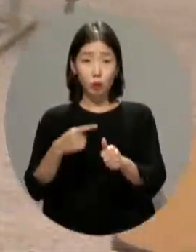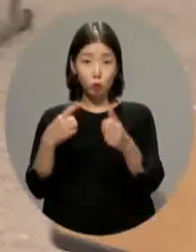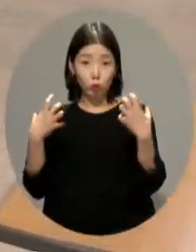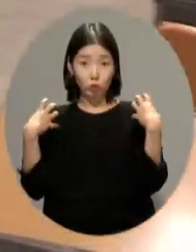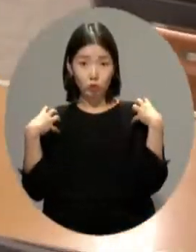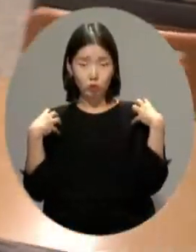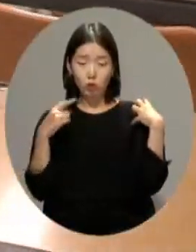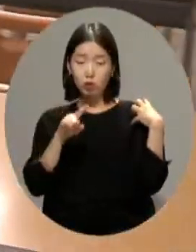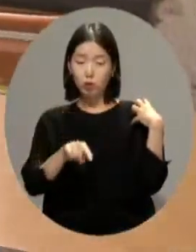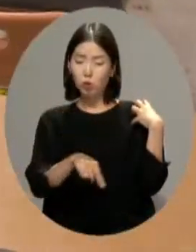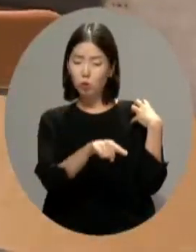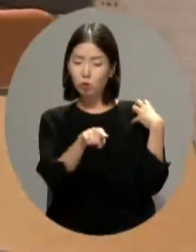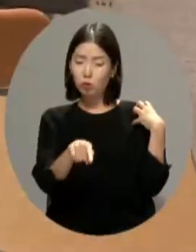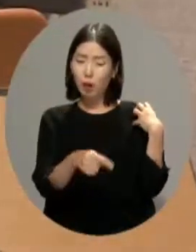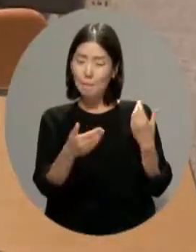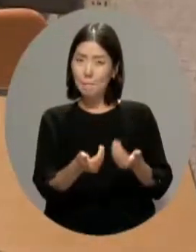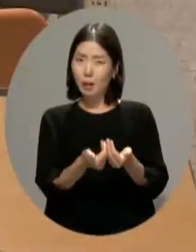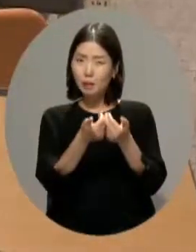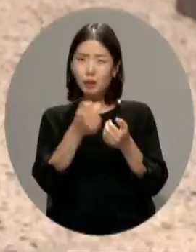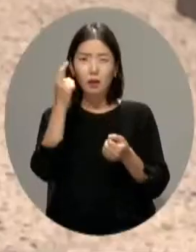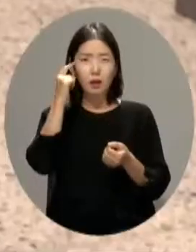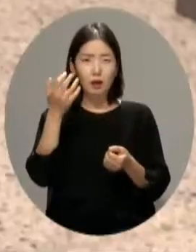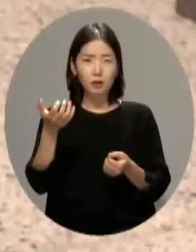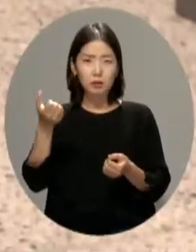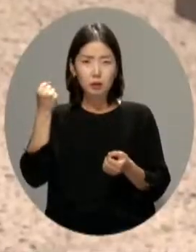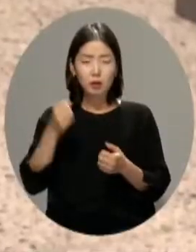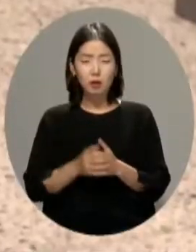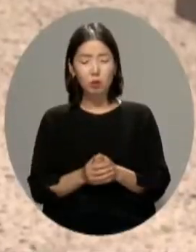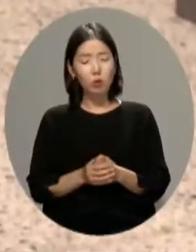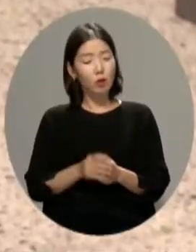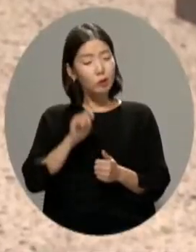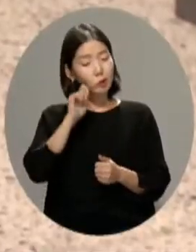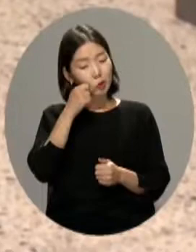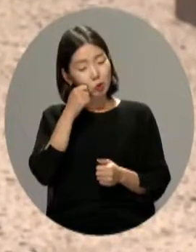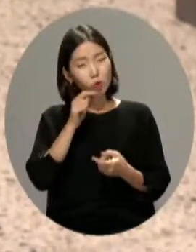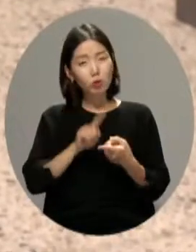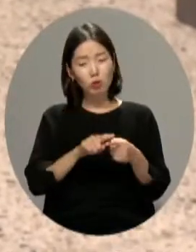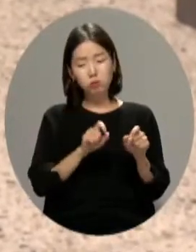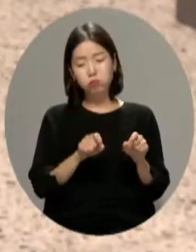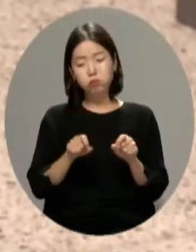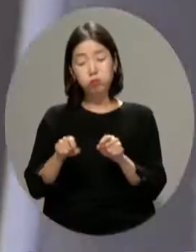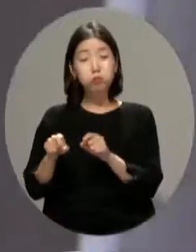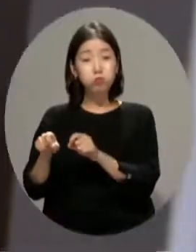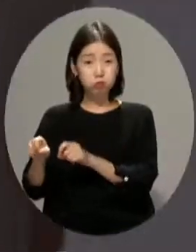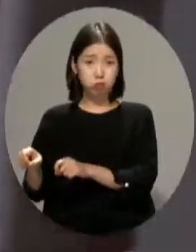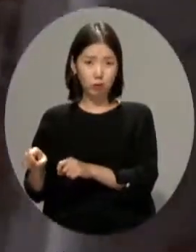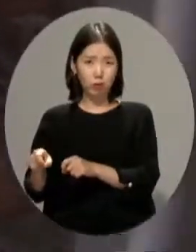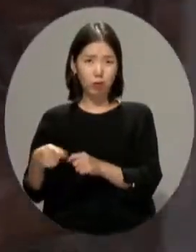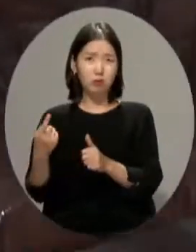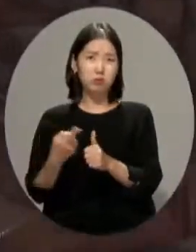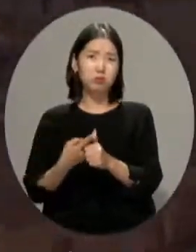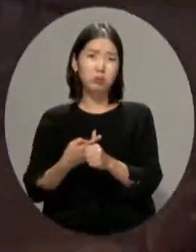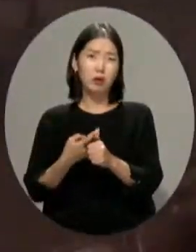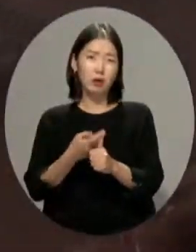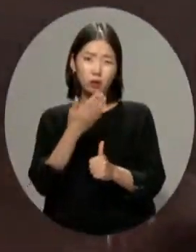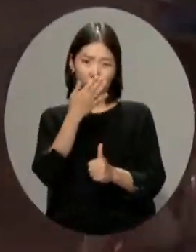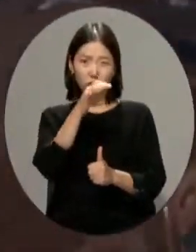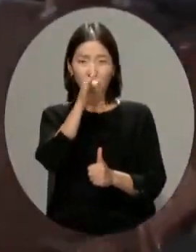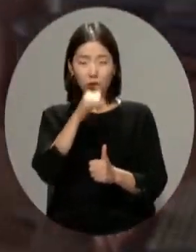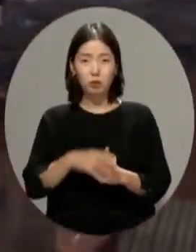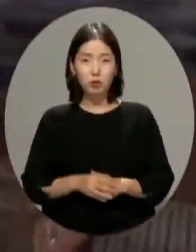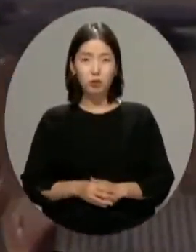도교육청이 이에 당사자들의 반발을 의식해 풀기 어려운 숙제를 그저 미뤄오기만 했다는 비판을 받을 수밖에